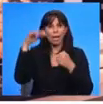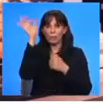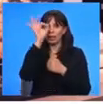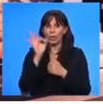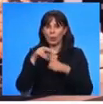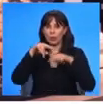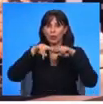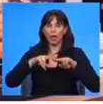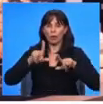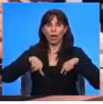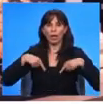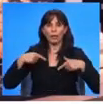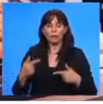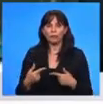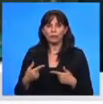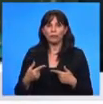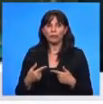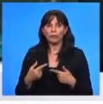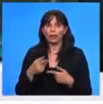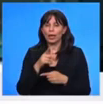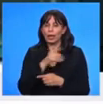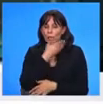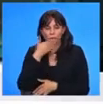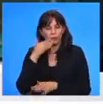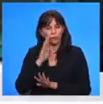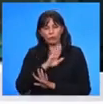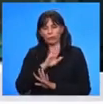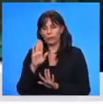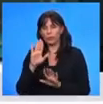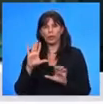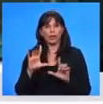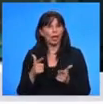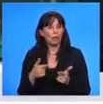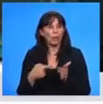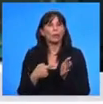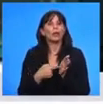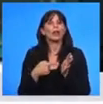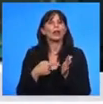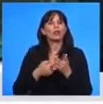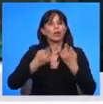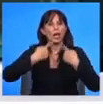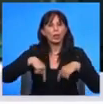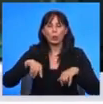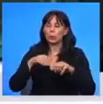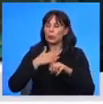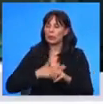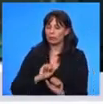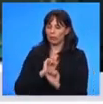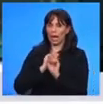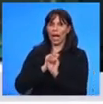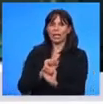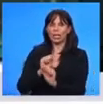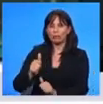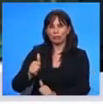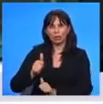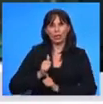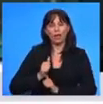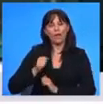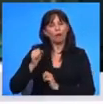בחיים. אנחנו לא פתחנו את הפה, אנחנו, למה? בגלל שאנחנו כל כך רוצים לחזק את הצבא. אנחנו